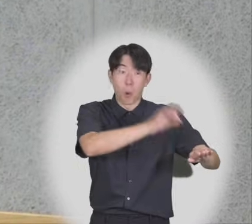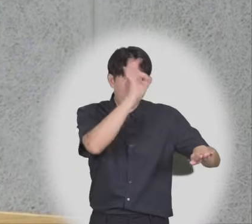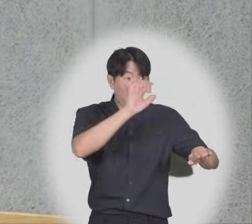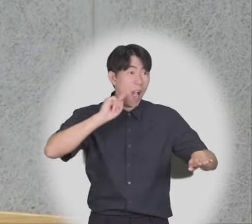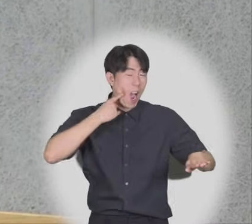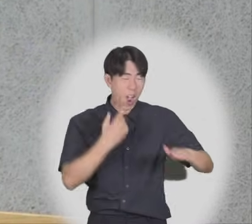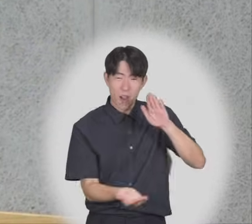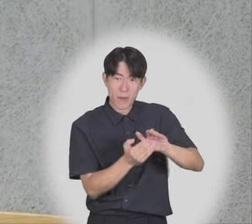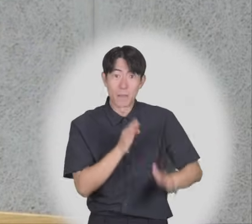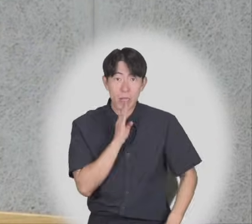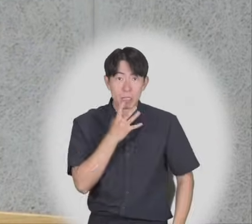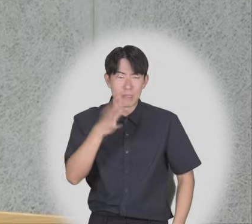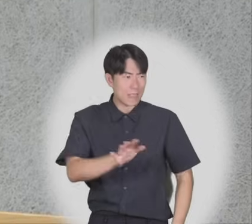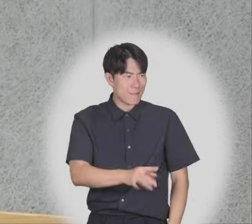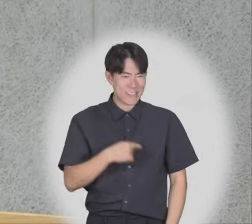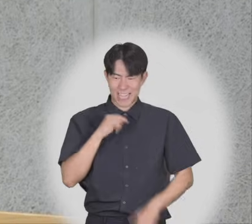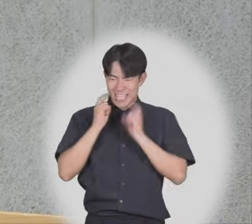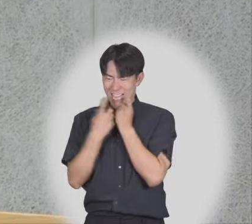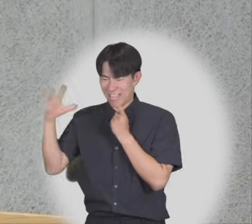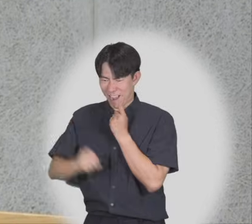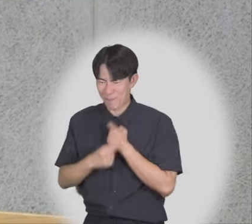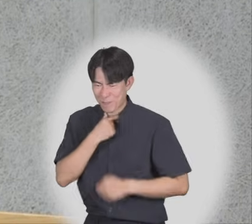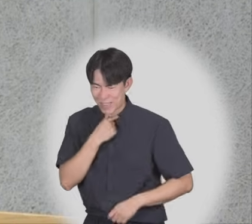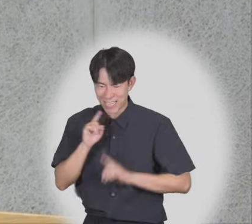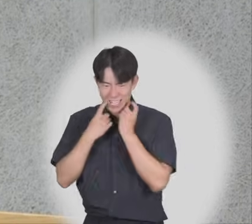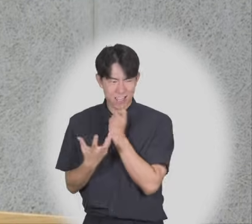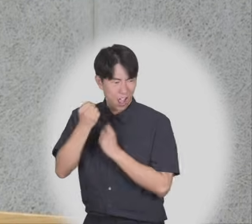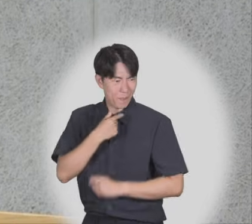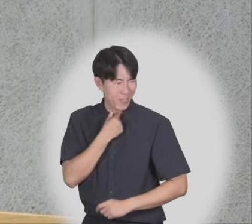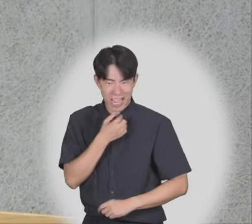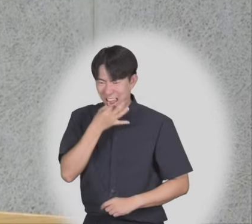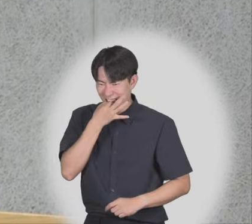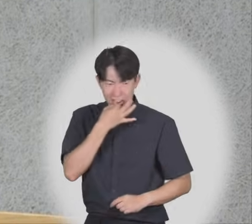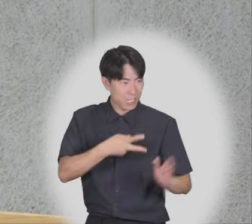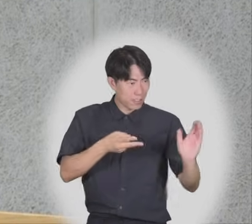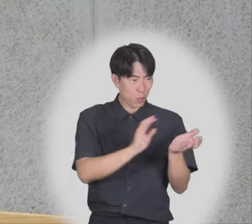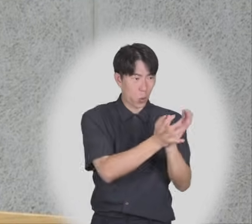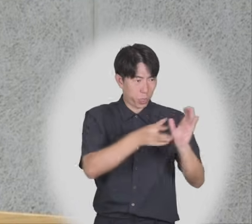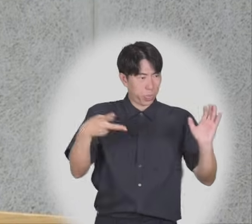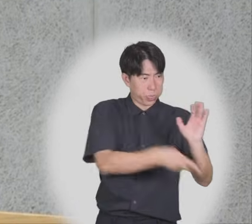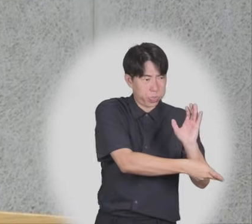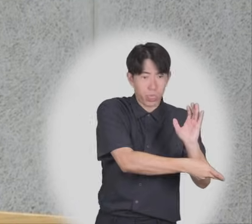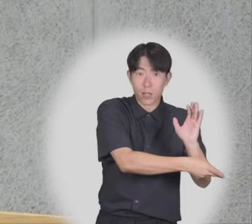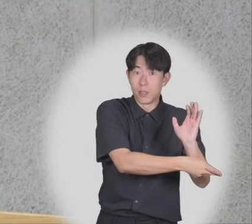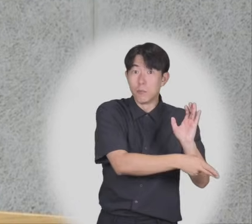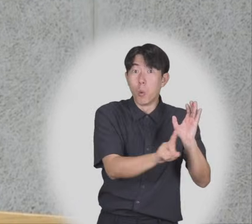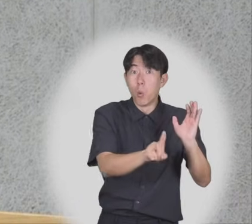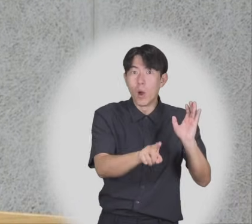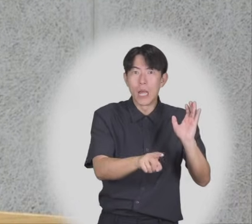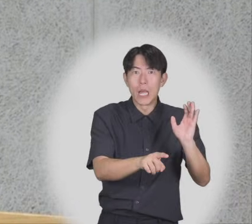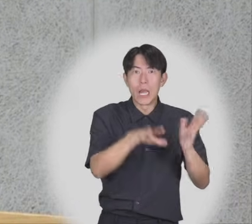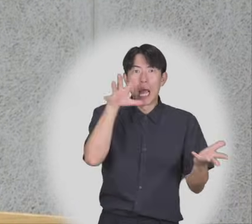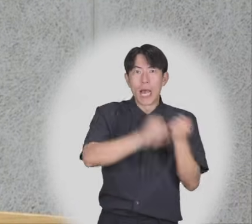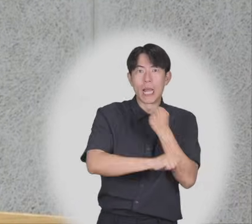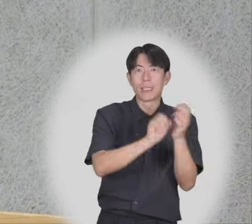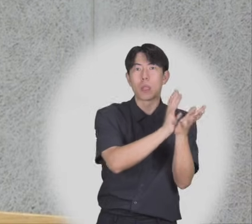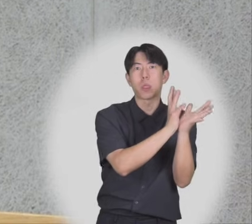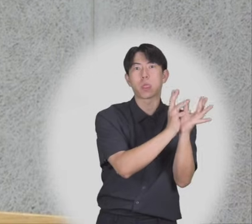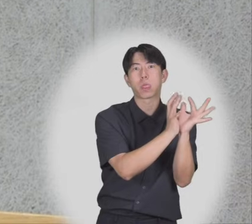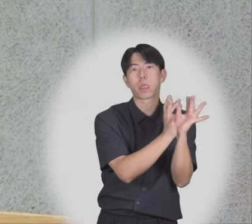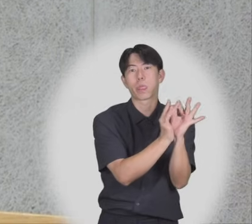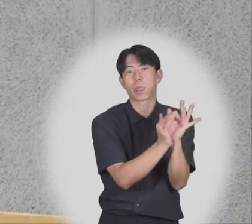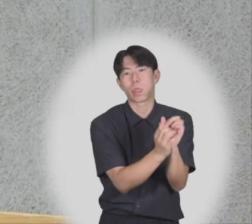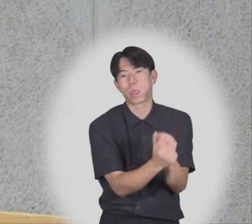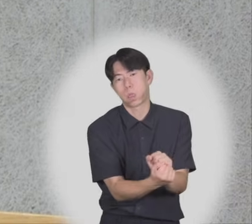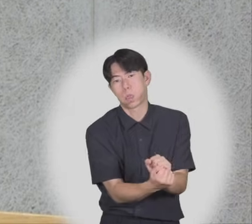집에 가져가고 싶은 겁니다. 그래서 꺾으면 어떻게 됩니까? 즉시 시들기 시작합니다. 그리고